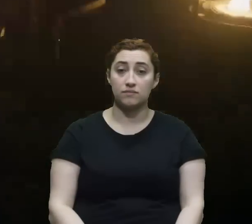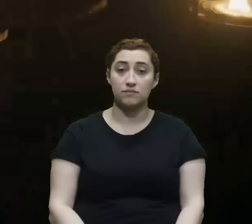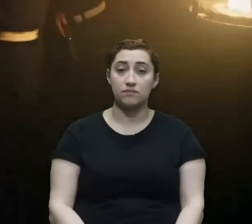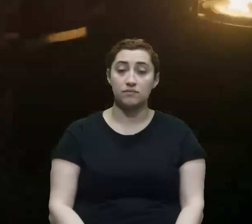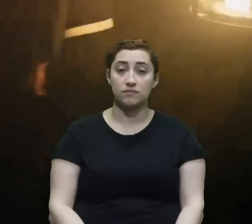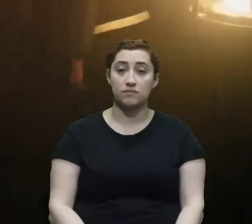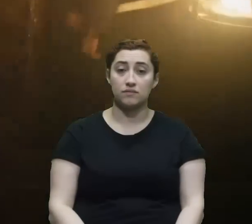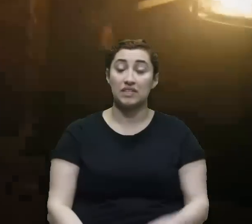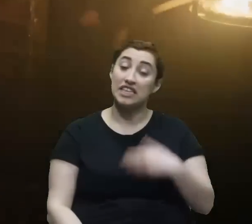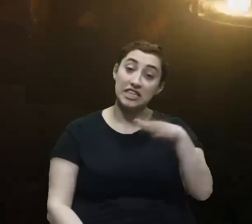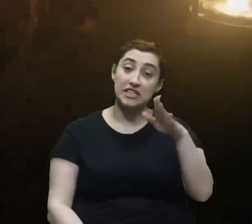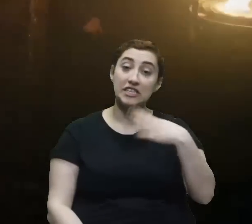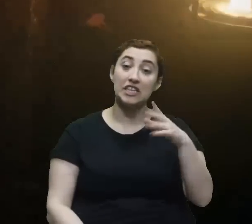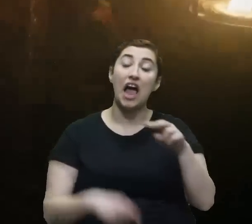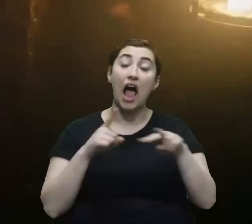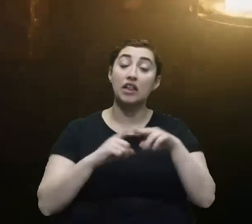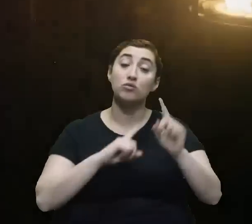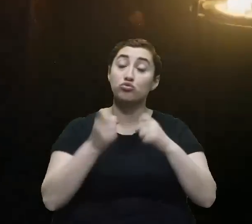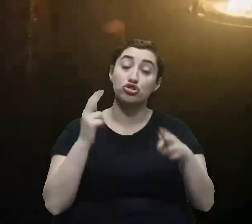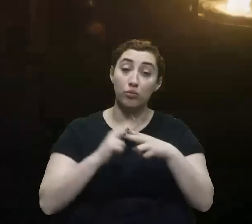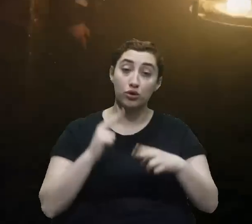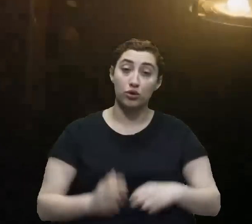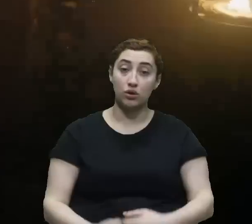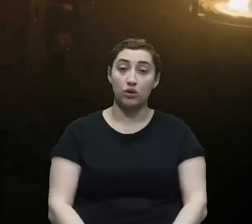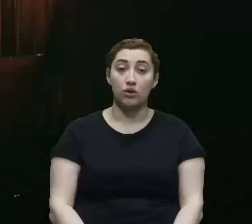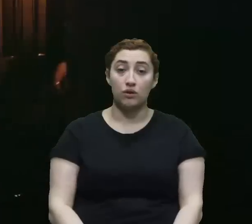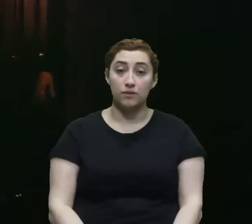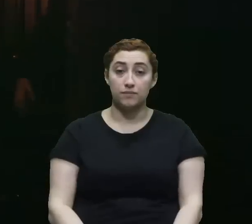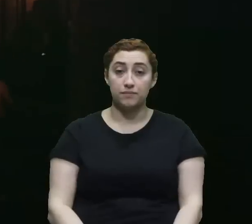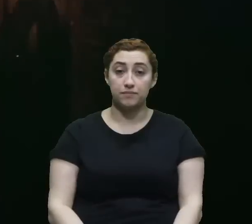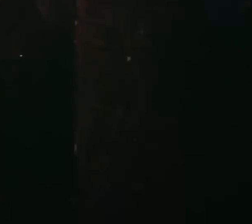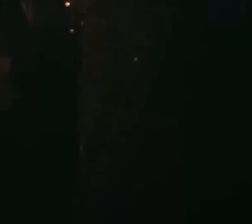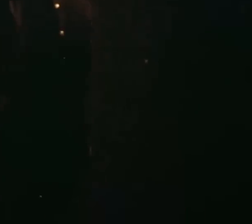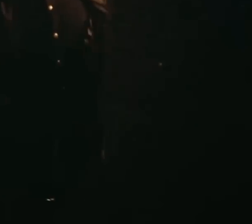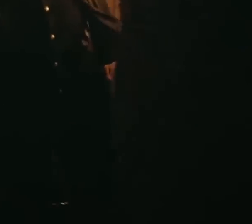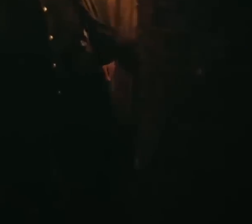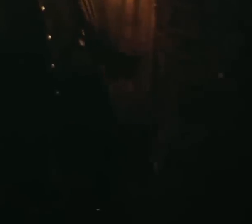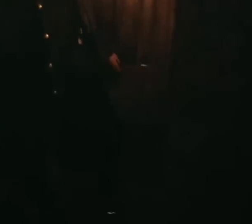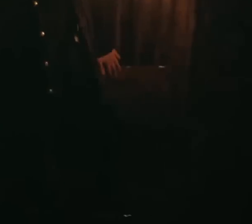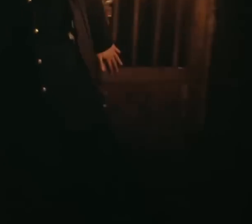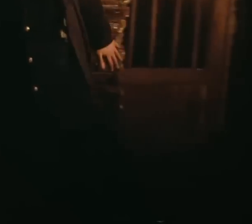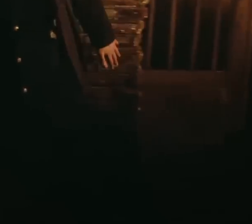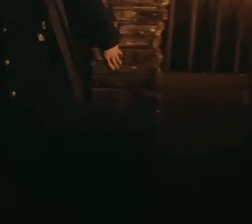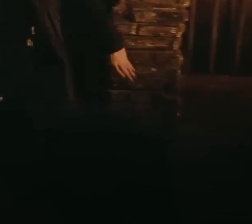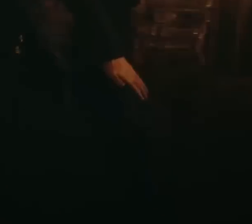uzaklaştı. Git. Max koruyorlar. Çabuk. Zabiti iteleyerek gönderdi.